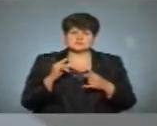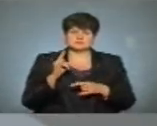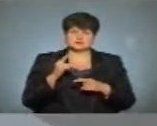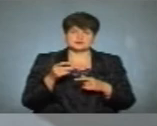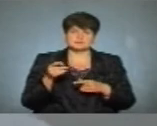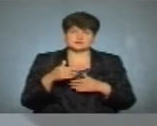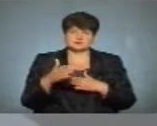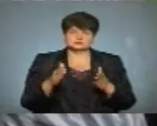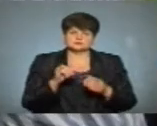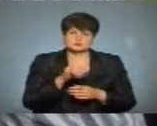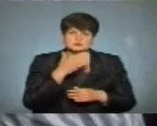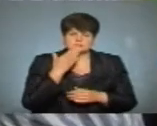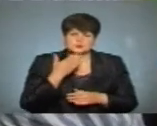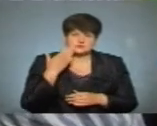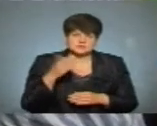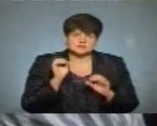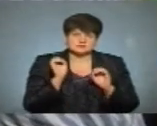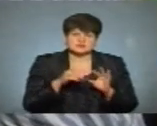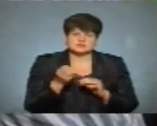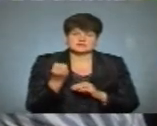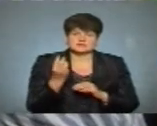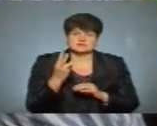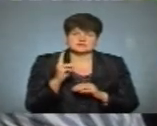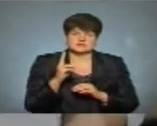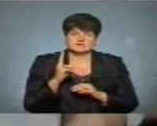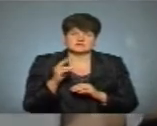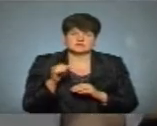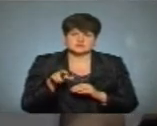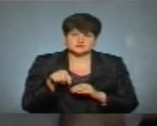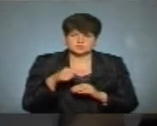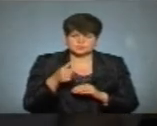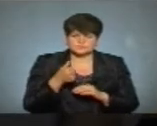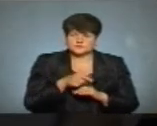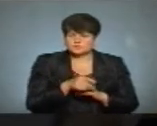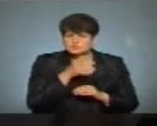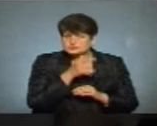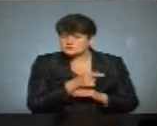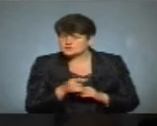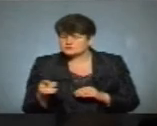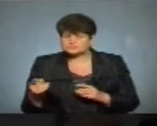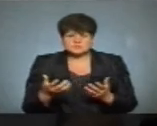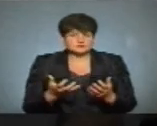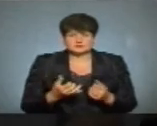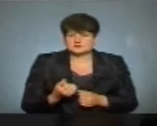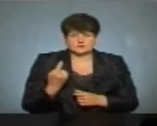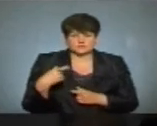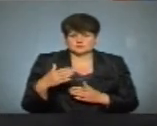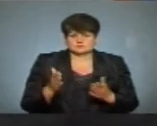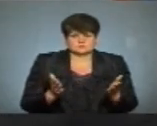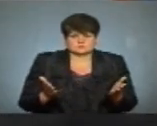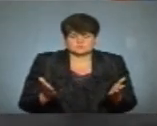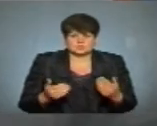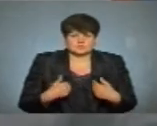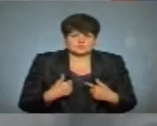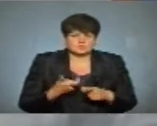у них немає. Останній видали 13 квітня цього року. Від того часу ми вже не отримали ні одного бебі-бокса. У мене